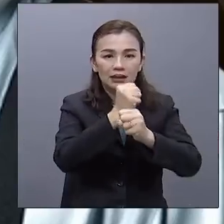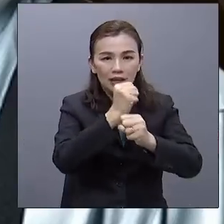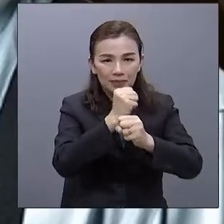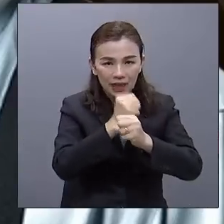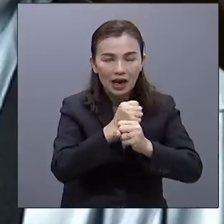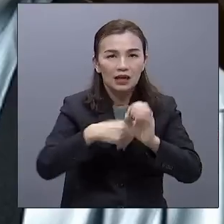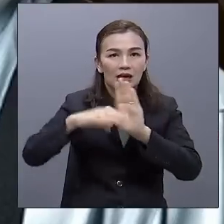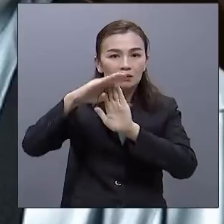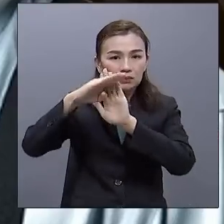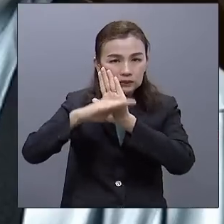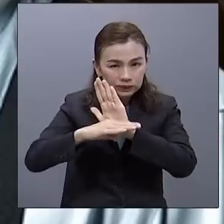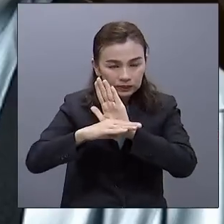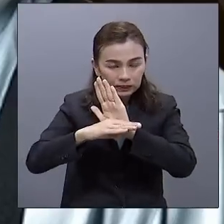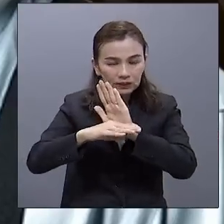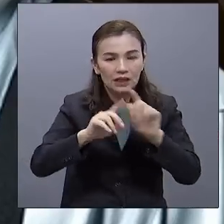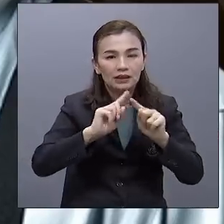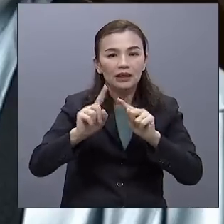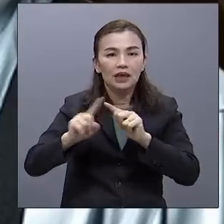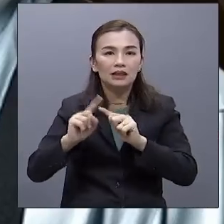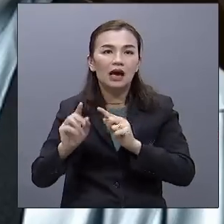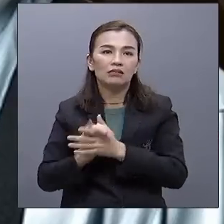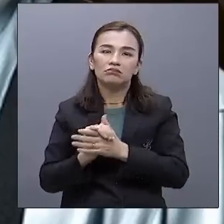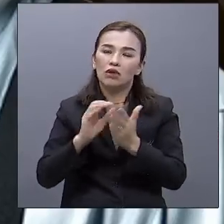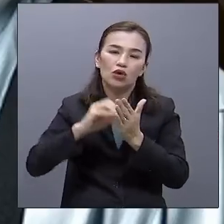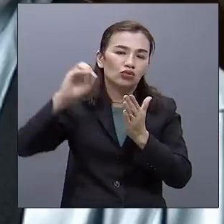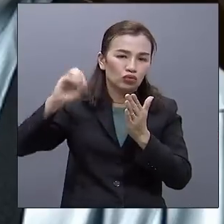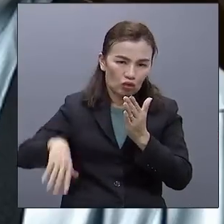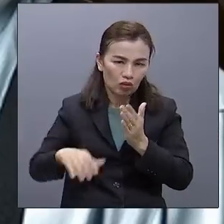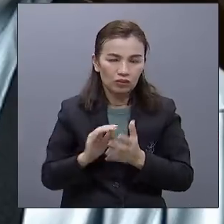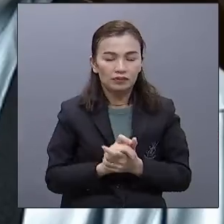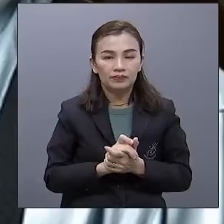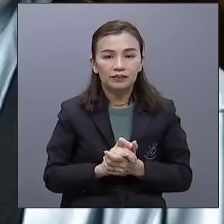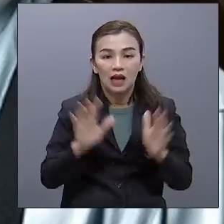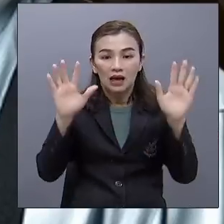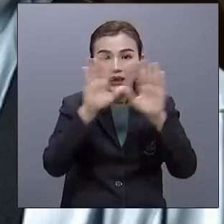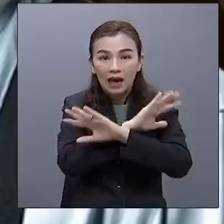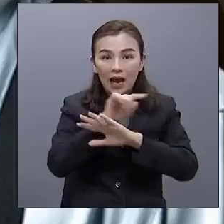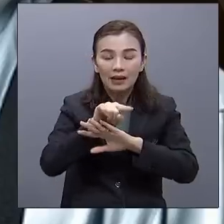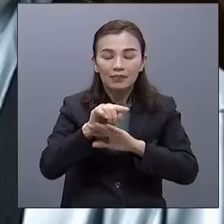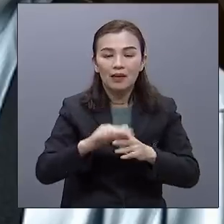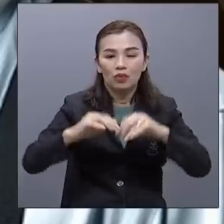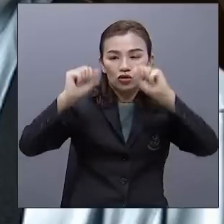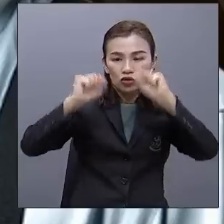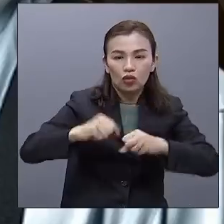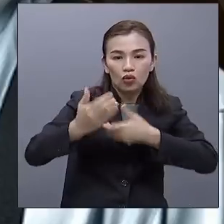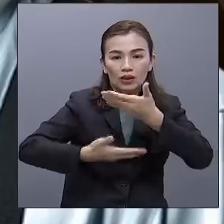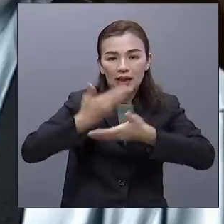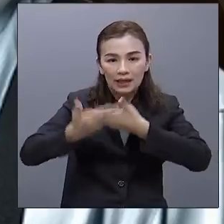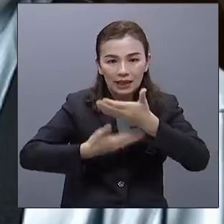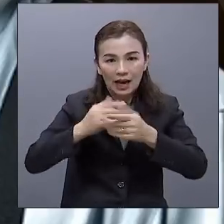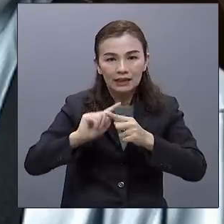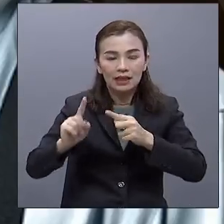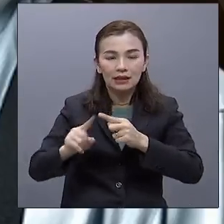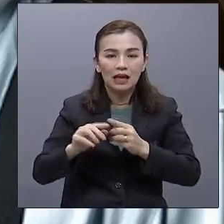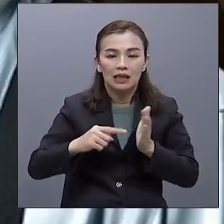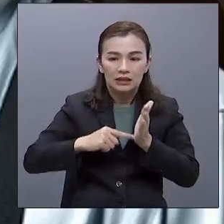ลผูกพันต่อแบบเนี้ยเราก็อาจจะถกขบวนเช่นเดียวกับข้อตกลงการค้าฉบับอื่นๆนะครับที่เราพูดถึงแล้วก็ปูทางไว้มาโดยตล